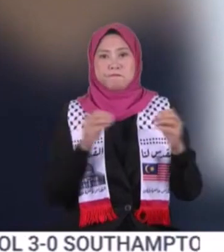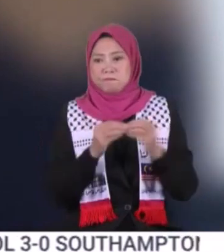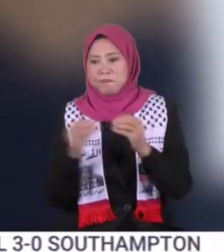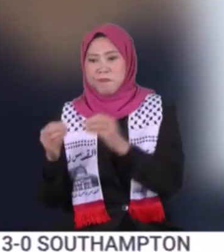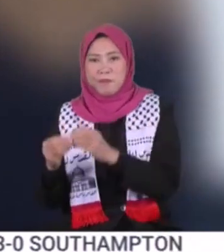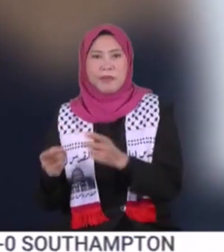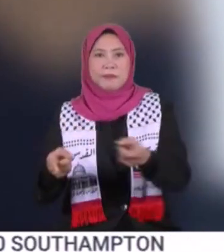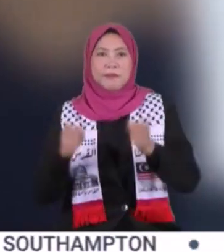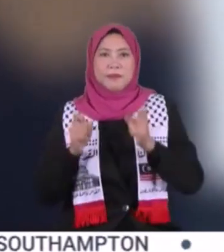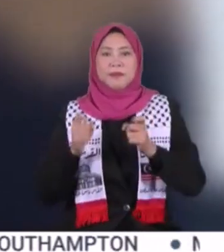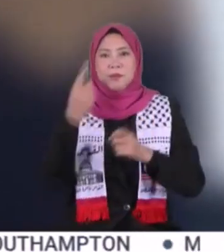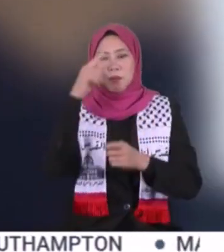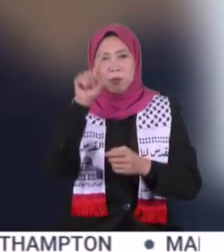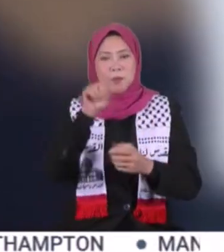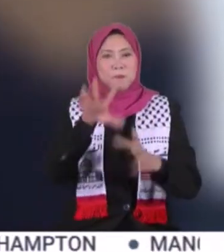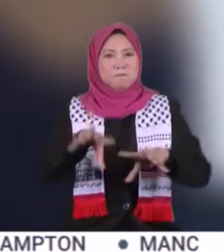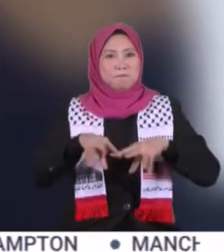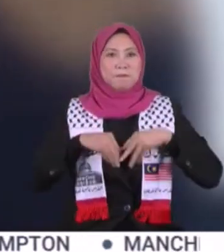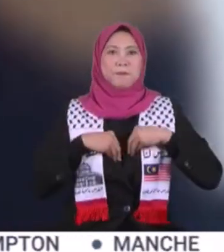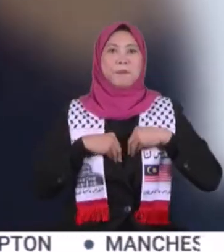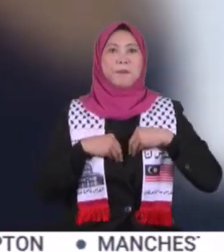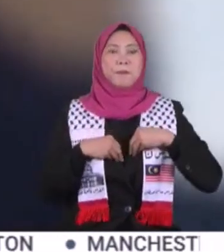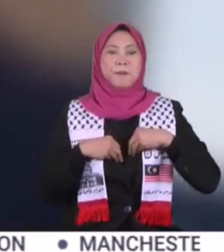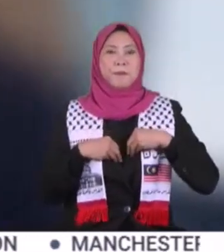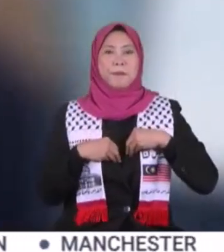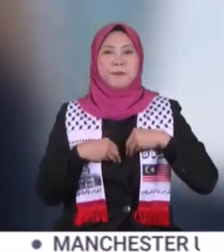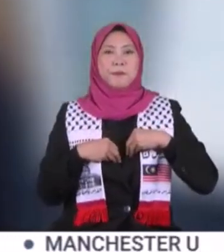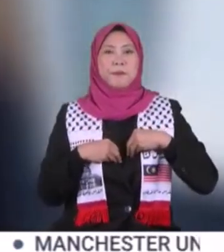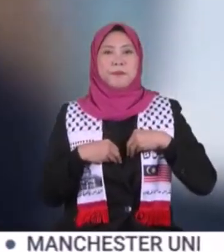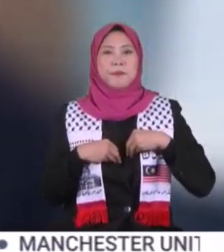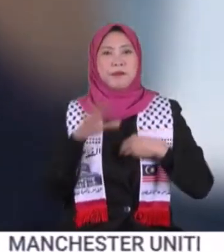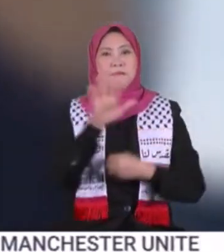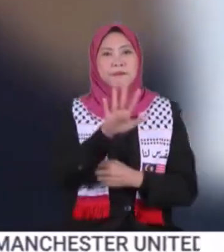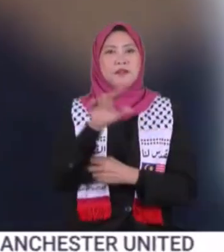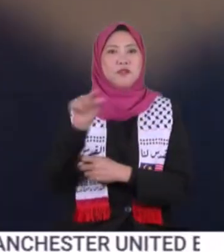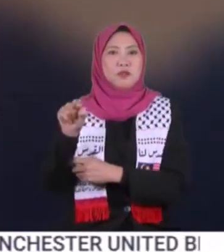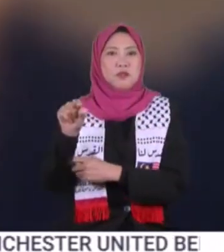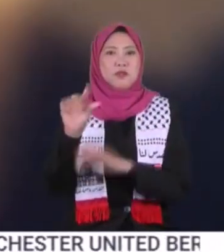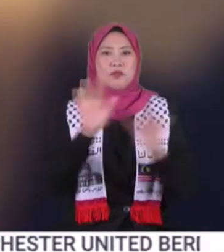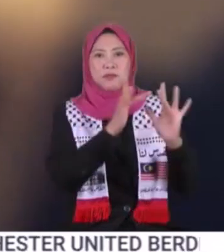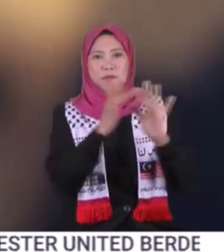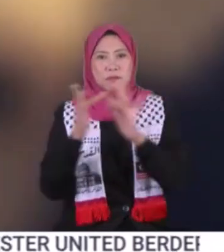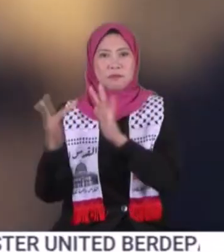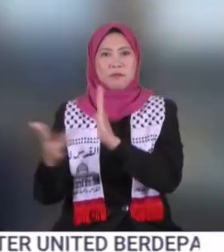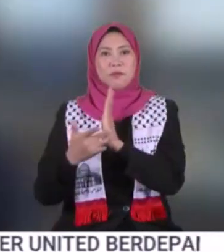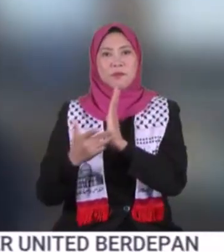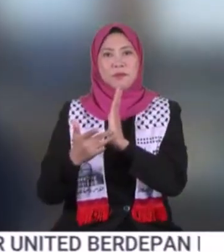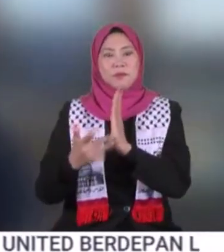quickly adapt and adopt this 5g technology